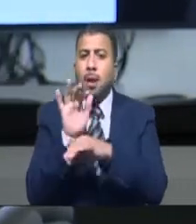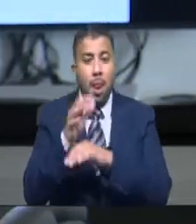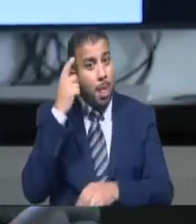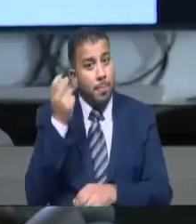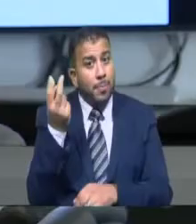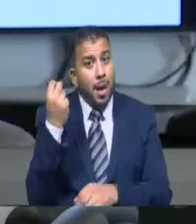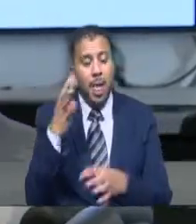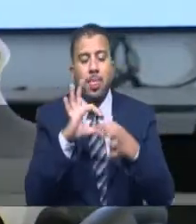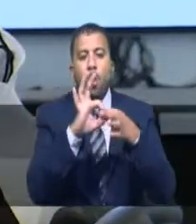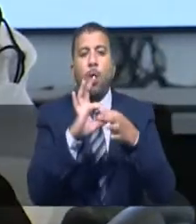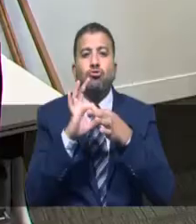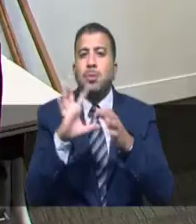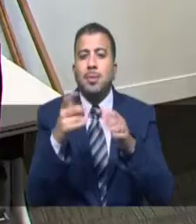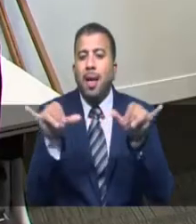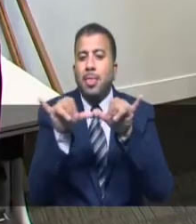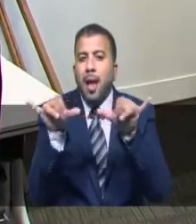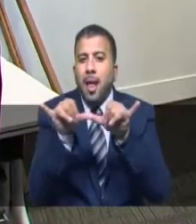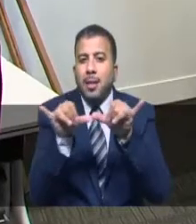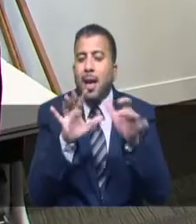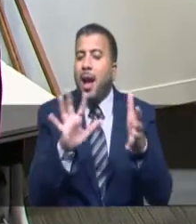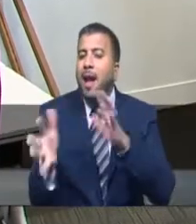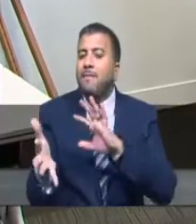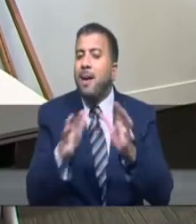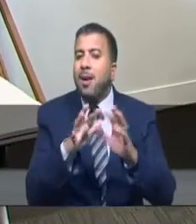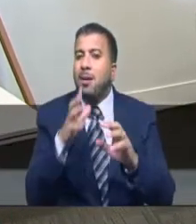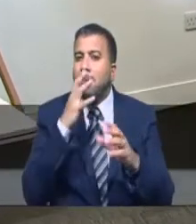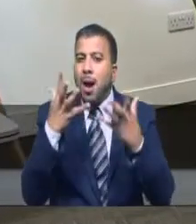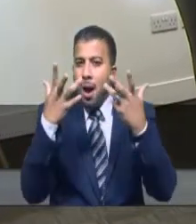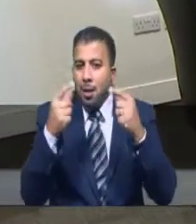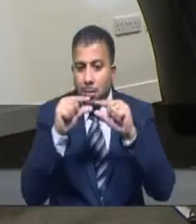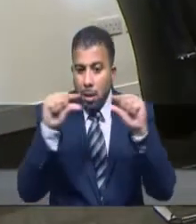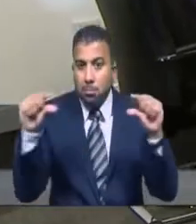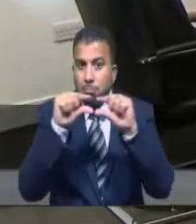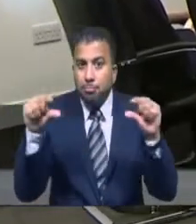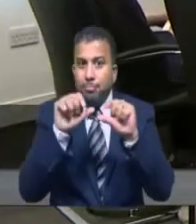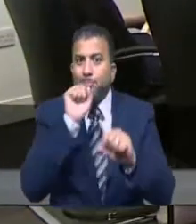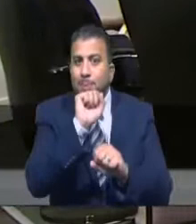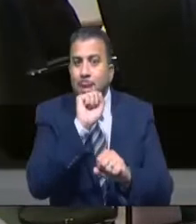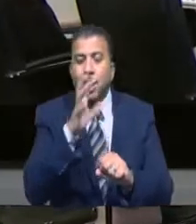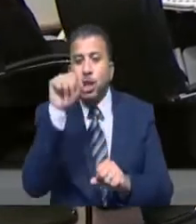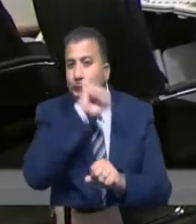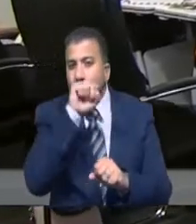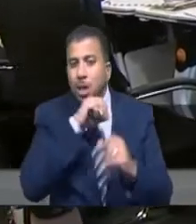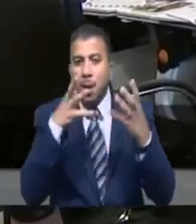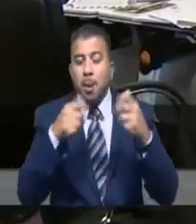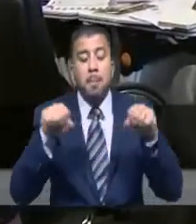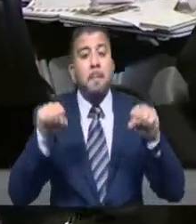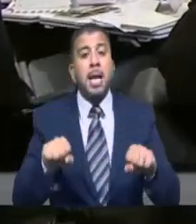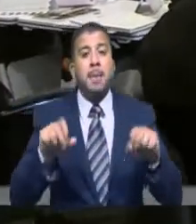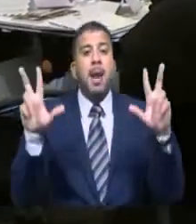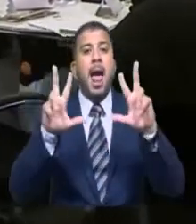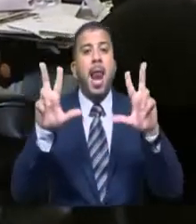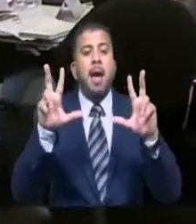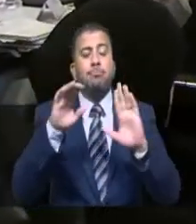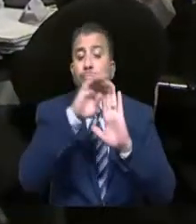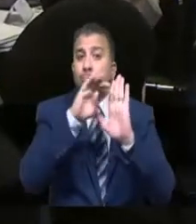لإدارة التواصل الاجتماعي للمسؤولين عن إدارة الحسابات الرسمية في الإمارة، والتي ينظمها المكتب الإعلامي ضمن